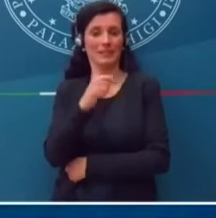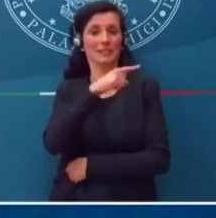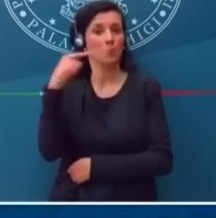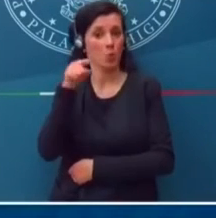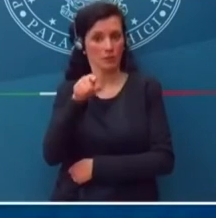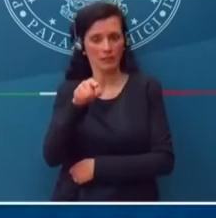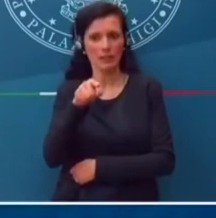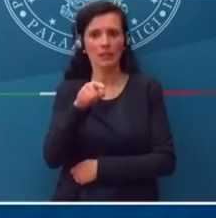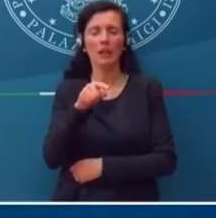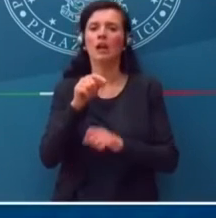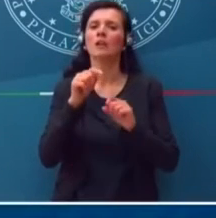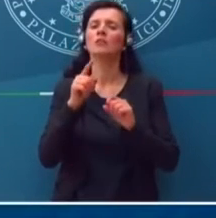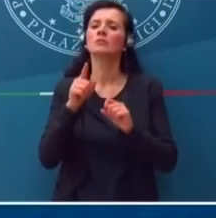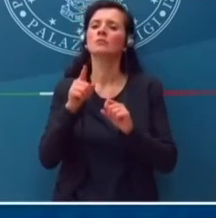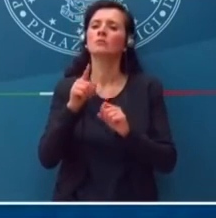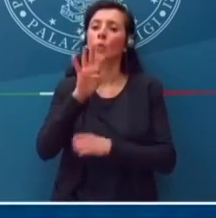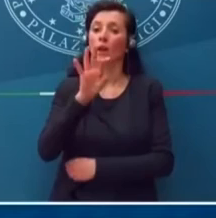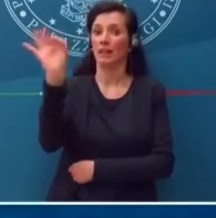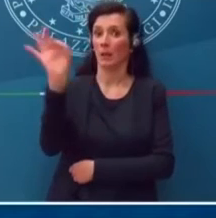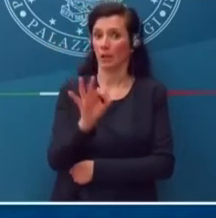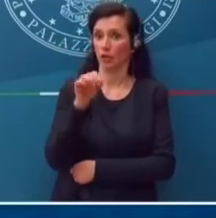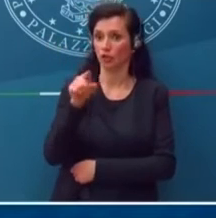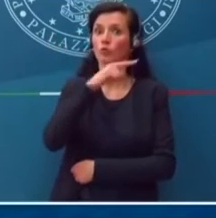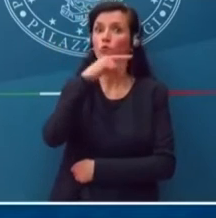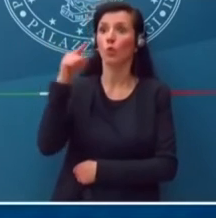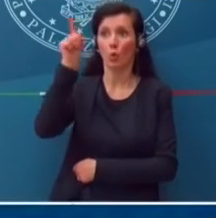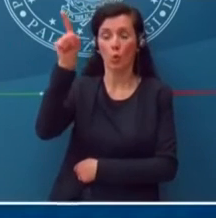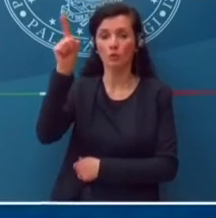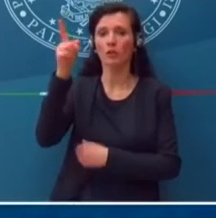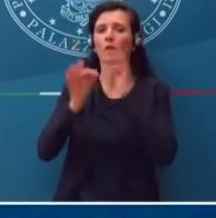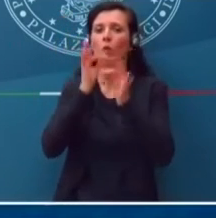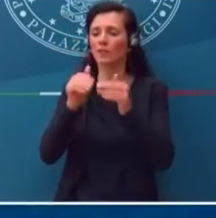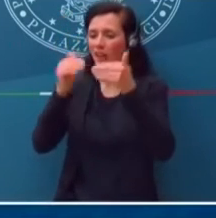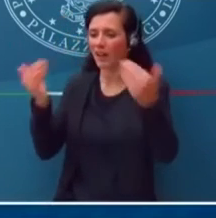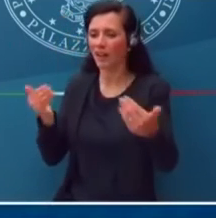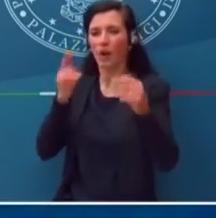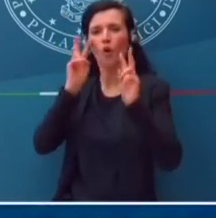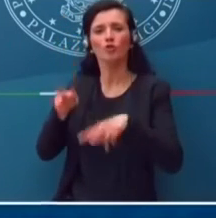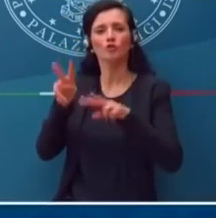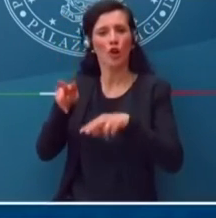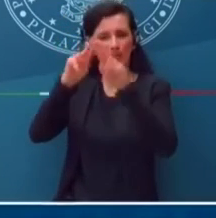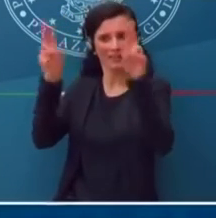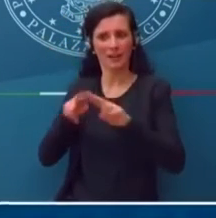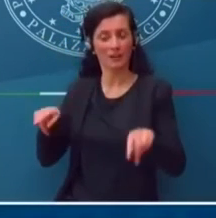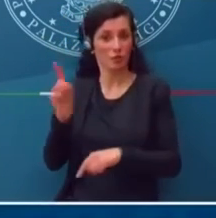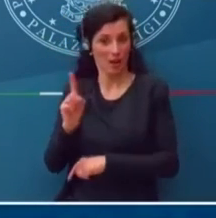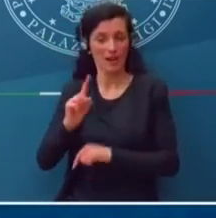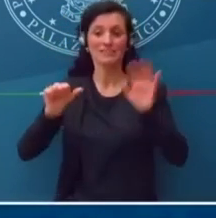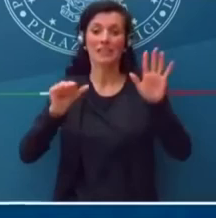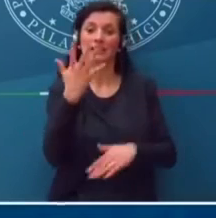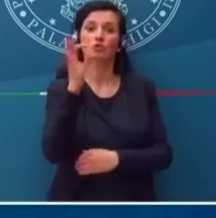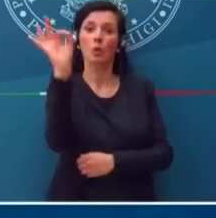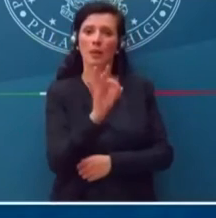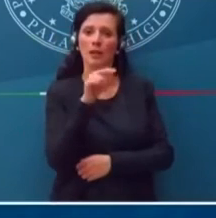40% in Russia, quindi non soggetta ai controlli internazionali, e per il 65% in una varietà